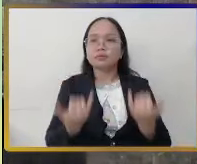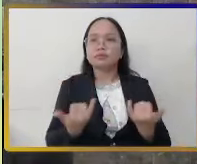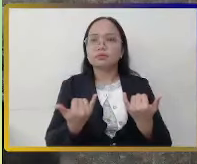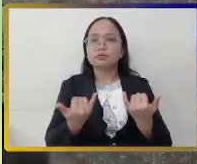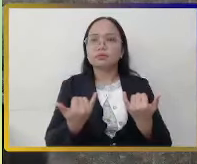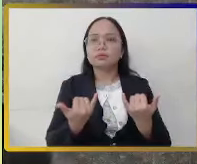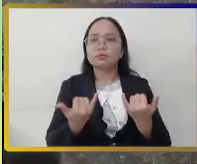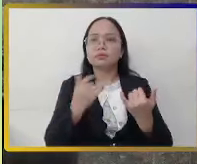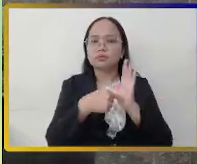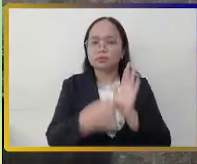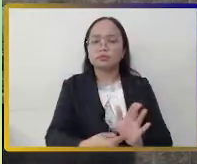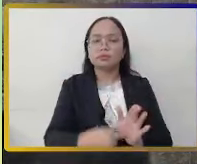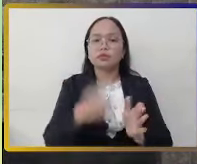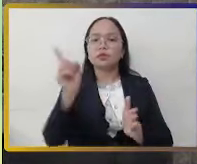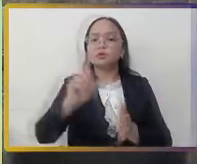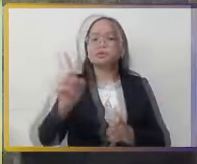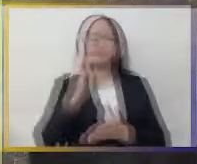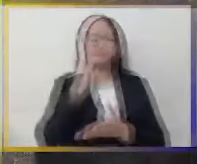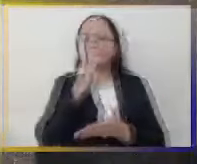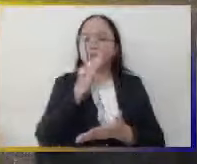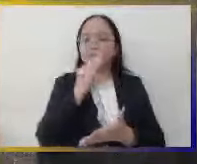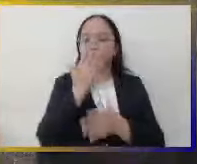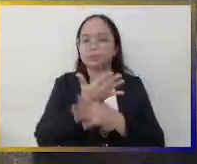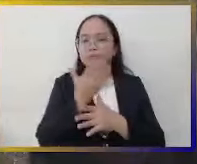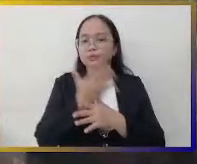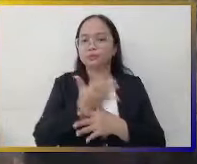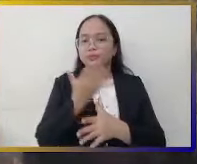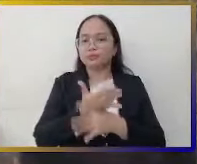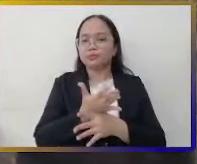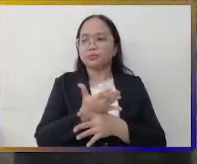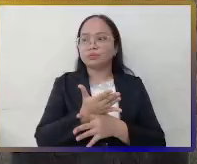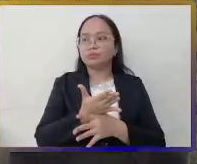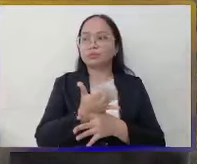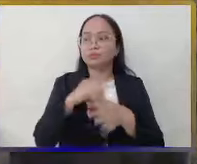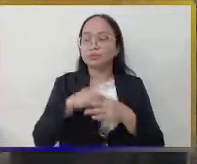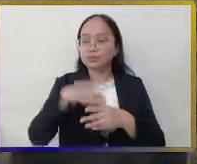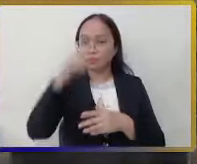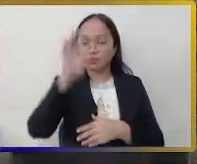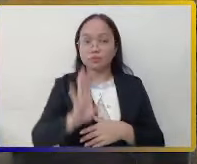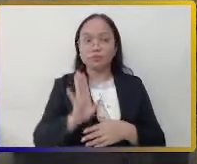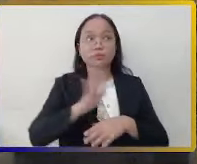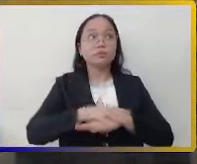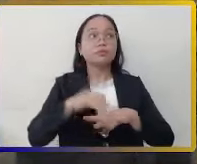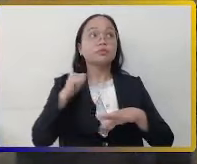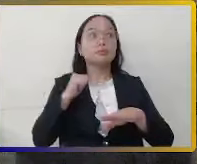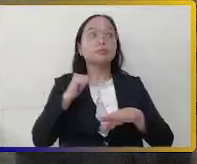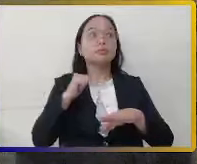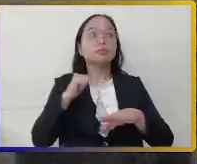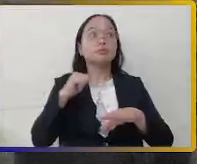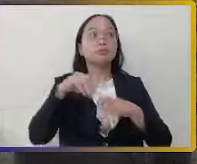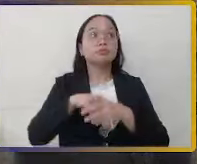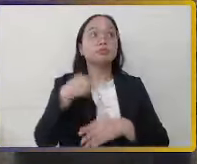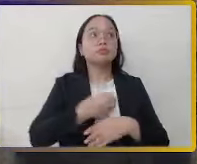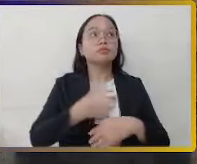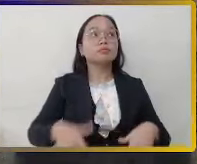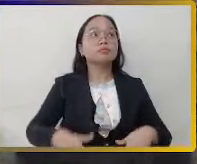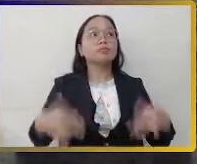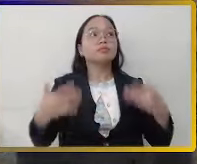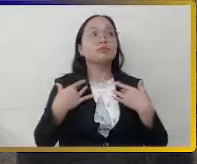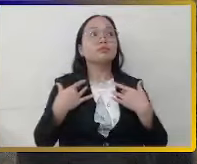naman yung nagiging sagabal, you know, sa panawagan ng Panginoon sa buhay natin para maging